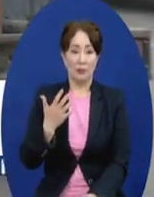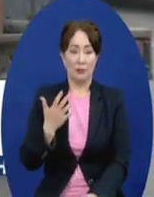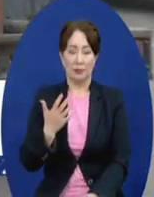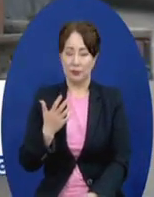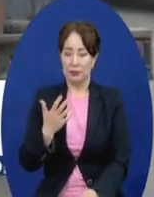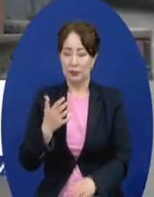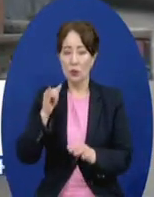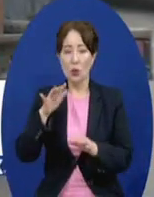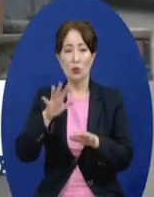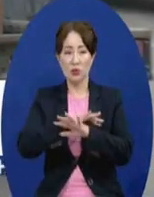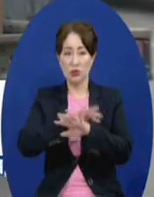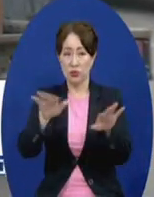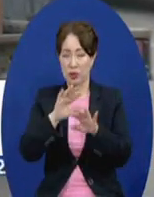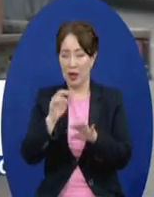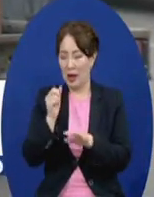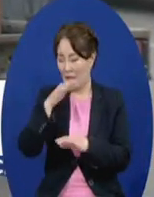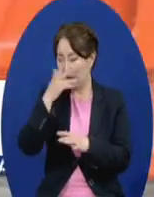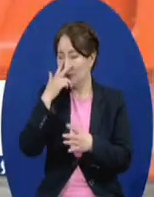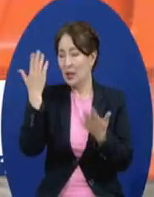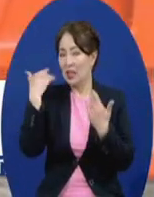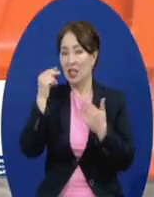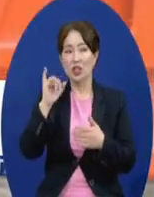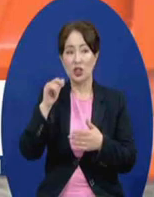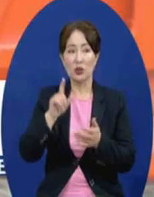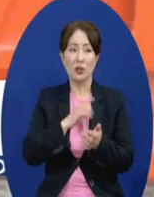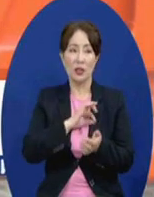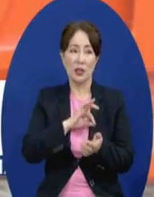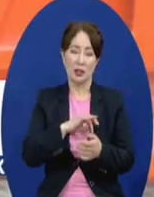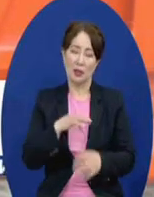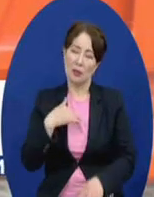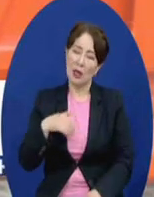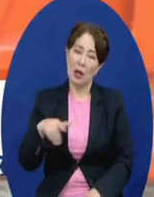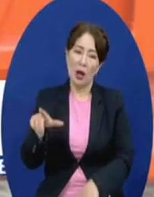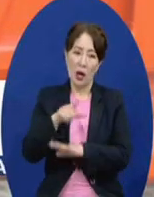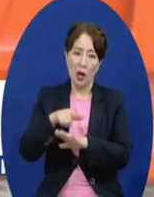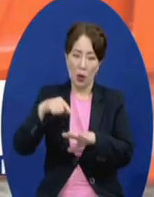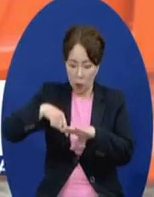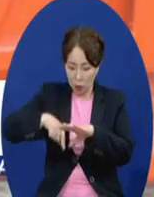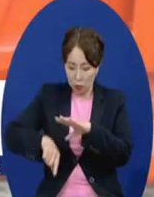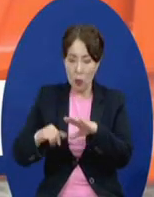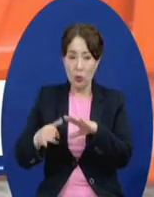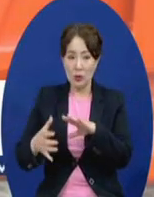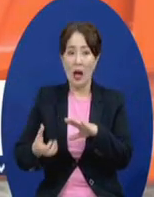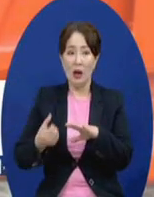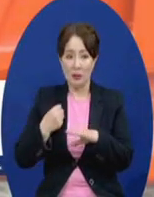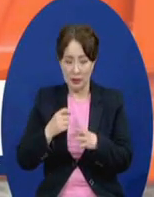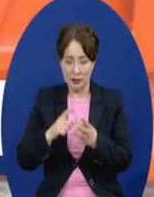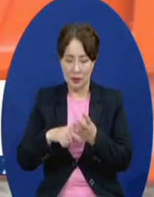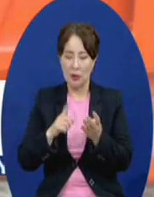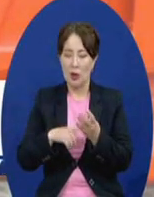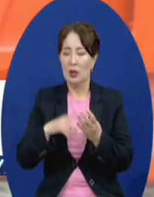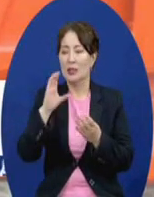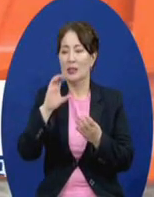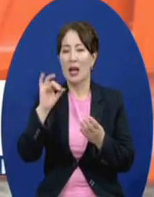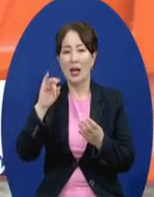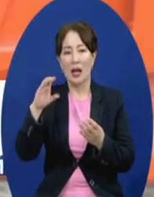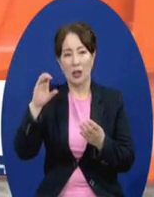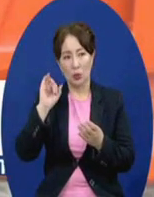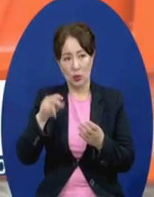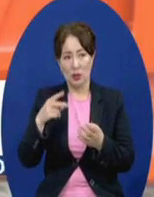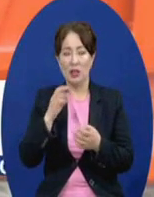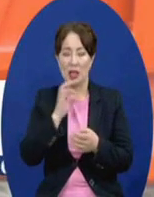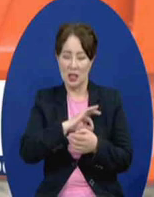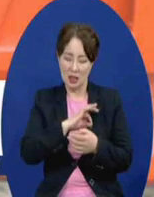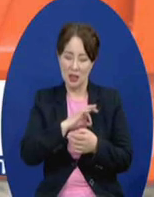Усалгаа болон агаар чигшүүлэн дээр хэрэглэдэг байгаа. Манайх хүний бас хэрэглэгээс гадна саарл ус бас хэрэглэдэг байгаа.